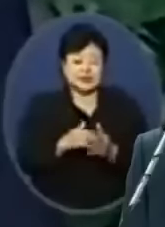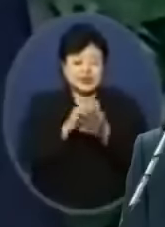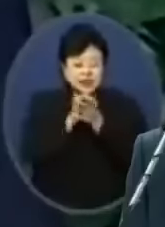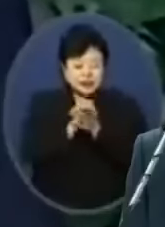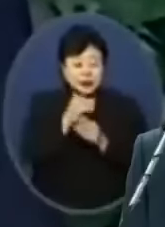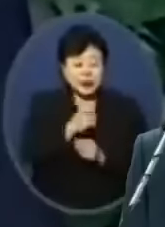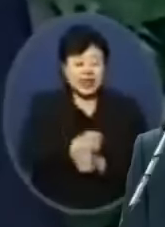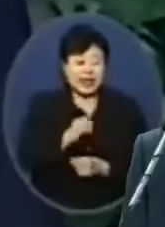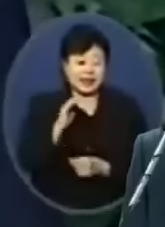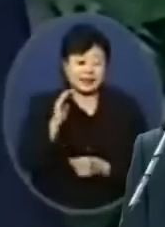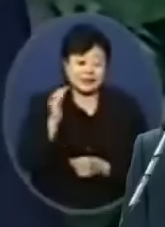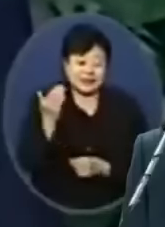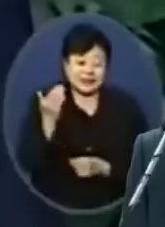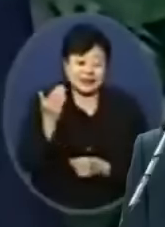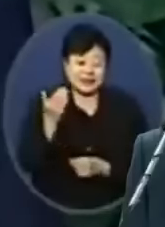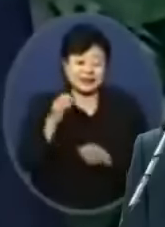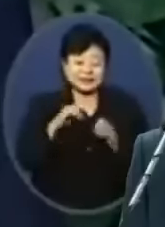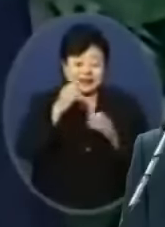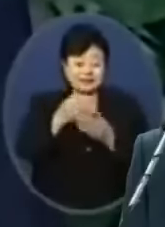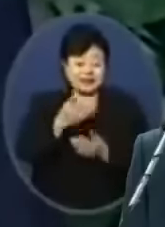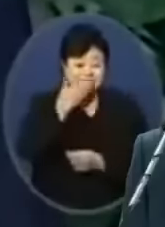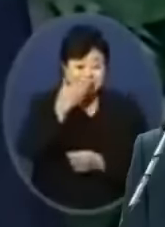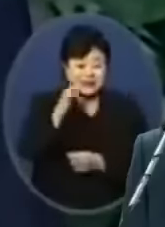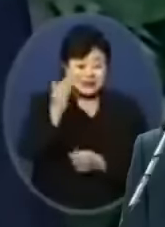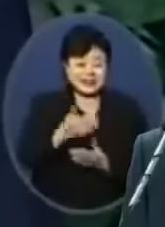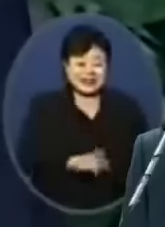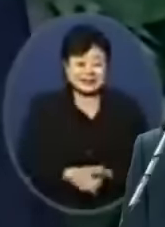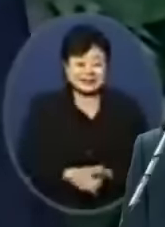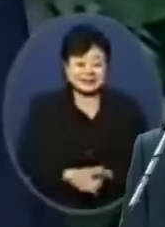기도를 해야 응답을 받을 수 있는 것입니다.